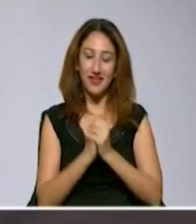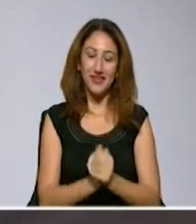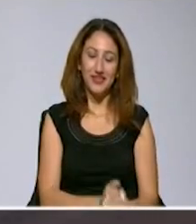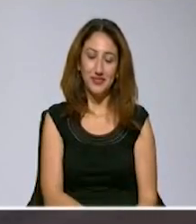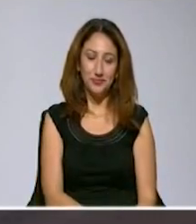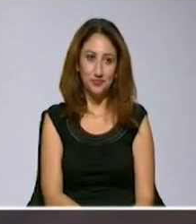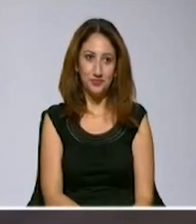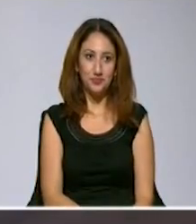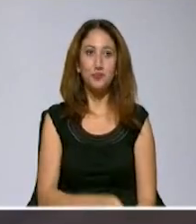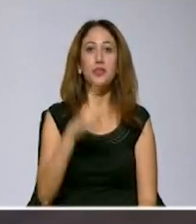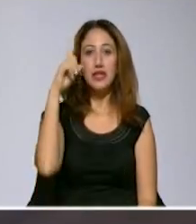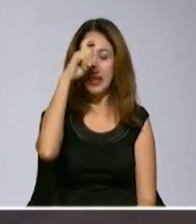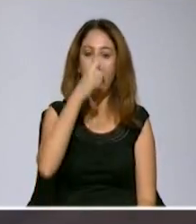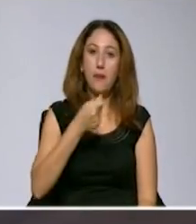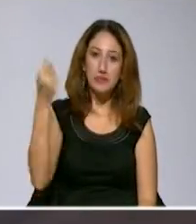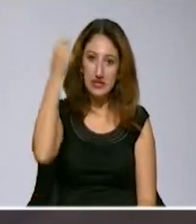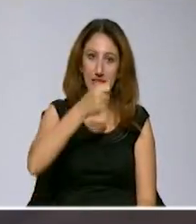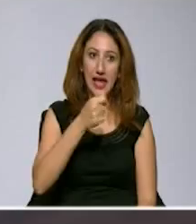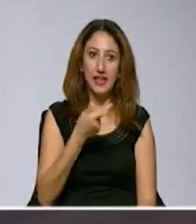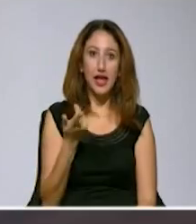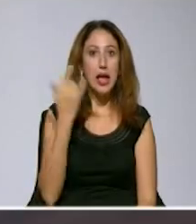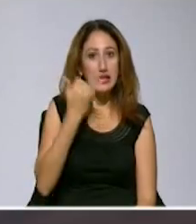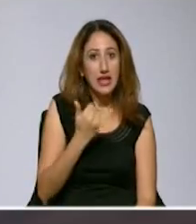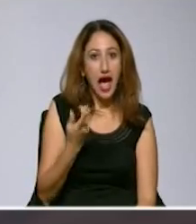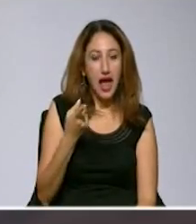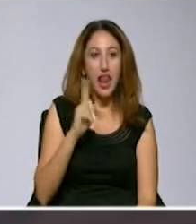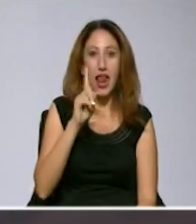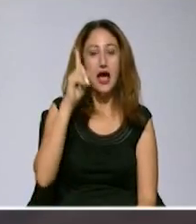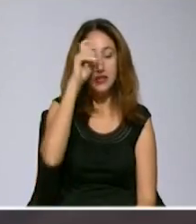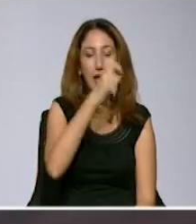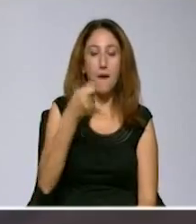احمر. خلينا نصعب الامور اكتر. نصعب ولا نسهل؟ نصعب.